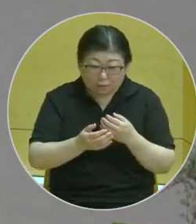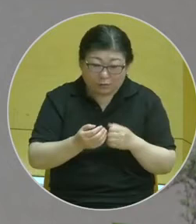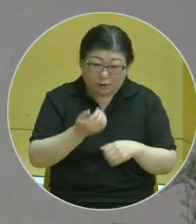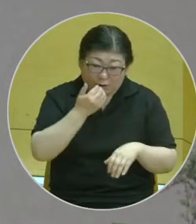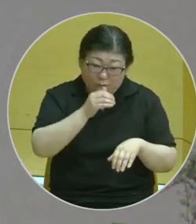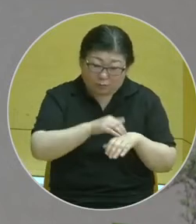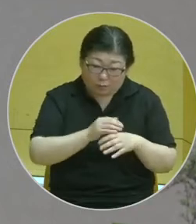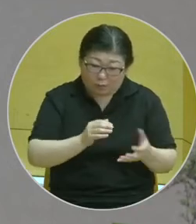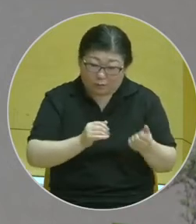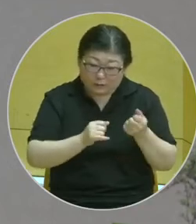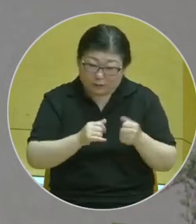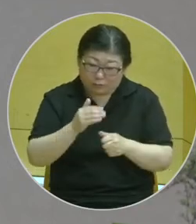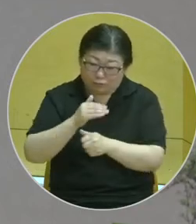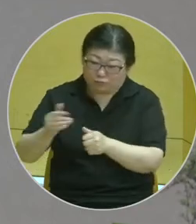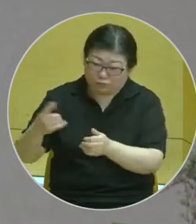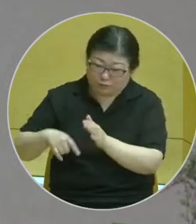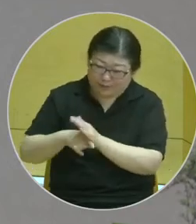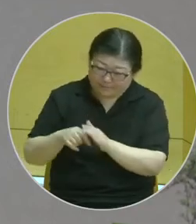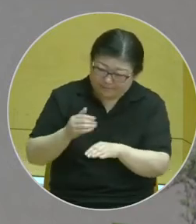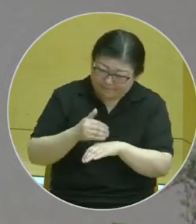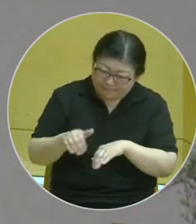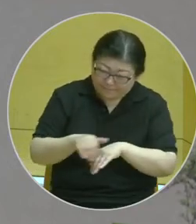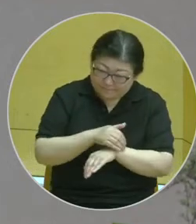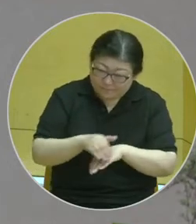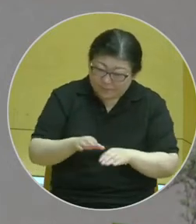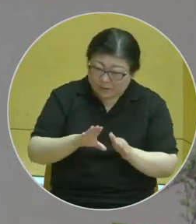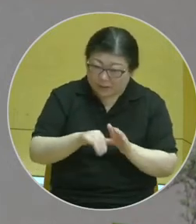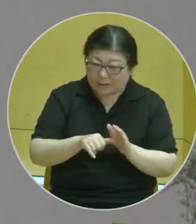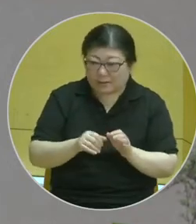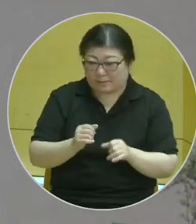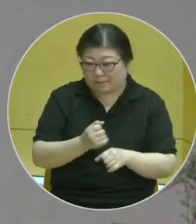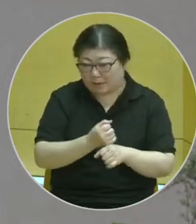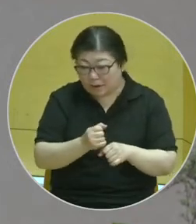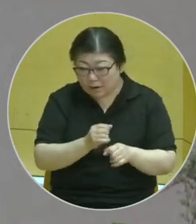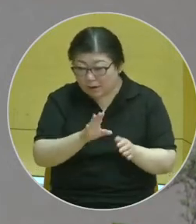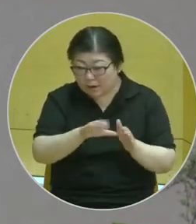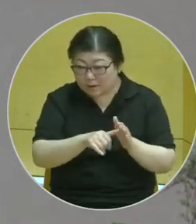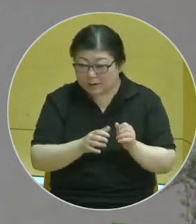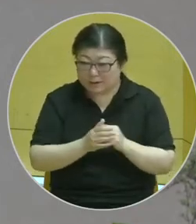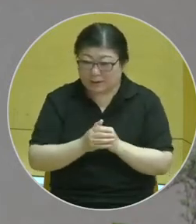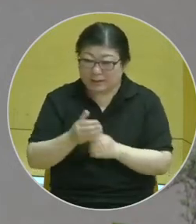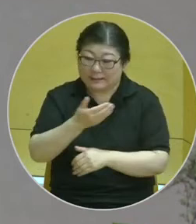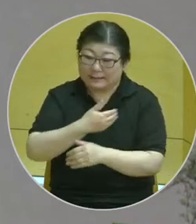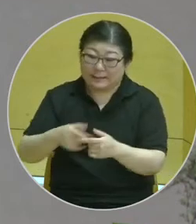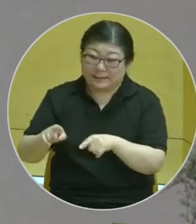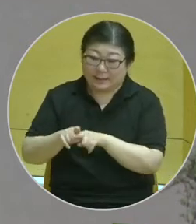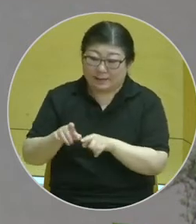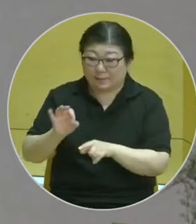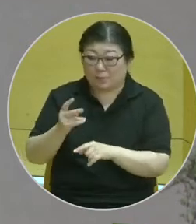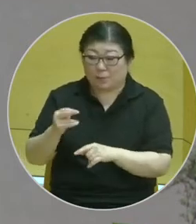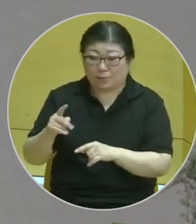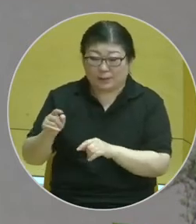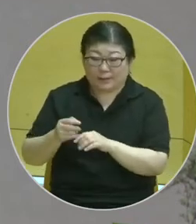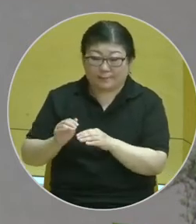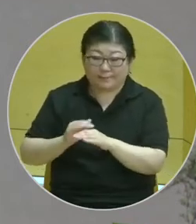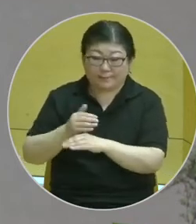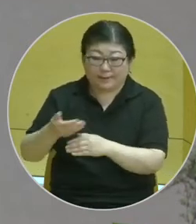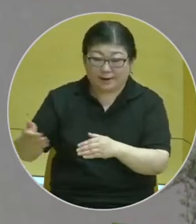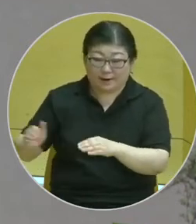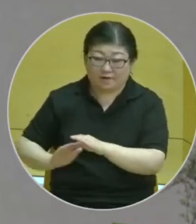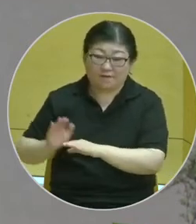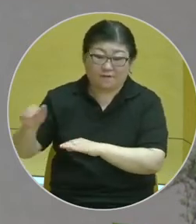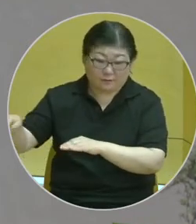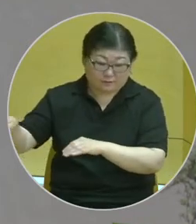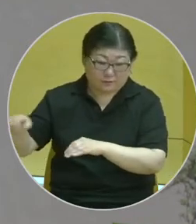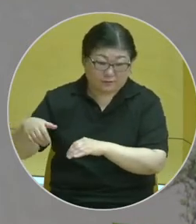때에 제자들과 함께 황급하게 요단강을 건너서 세례 요한이 세례를 주던 곳에 와서 주님이